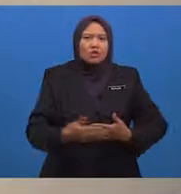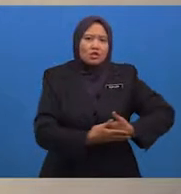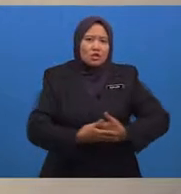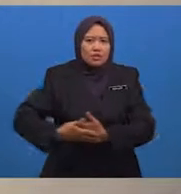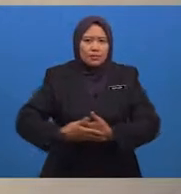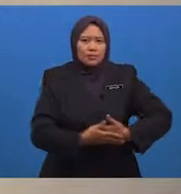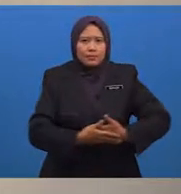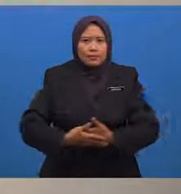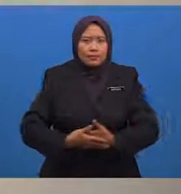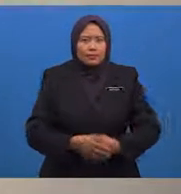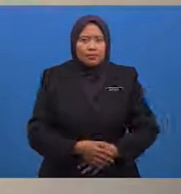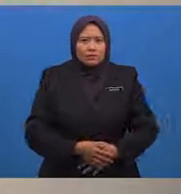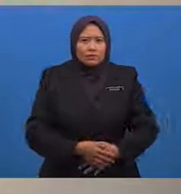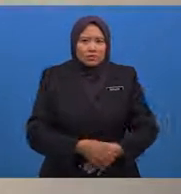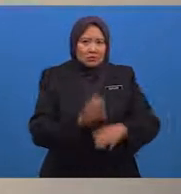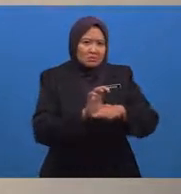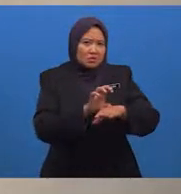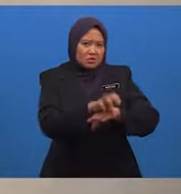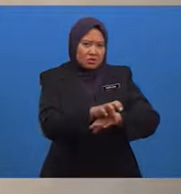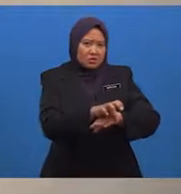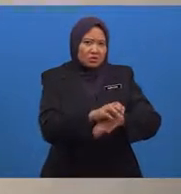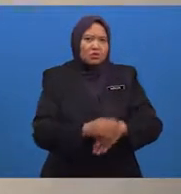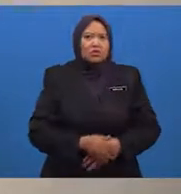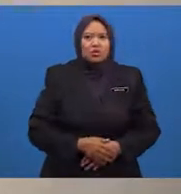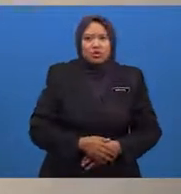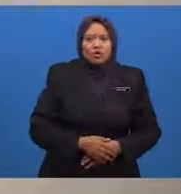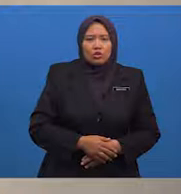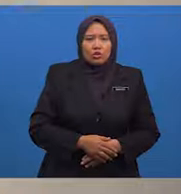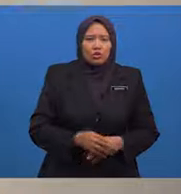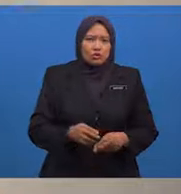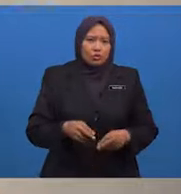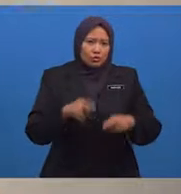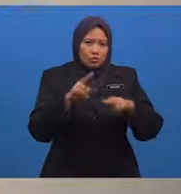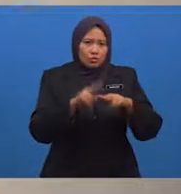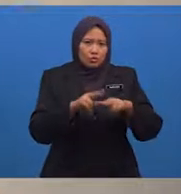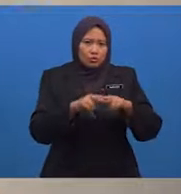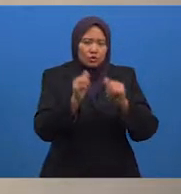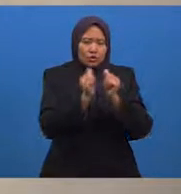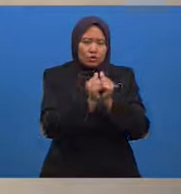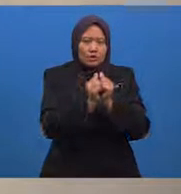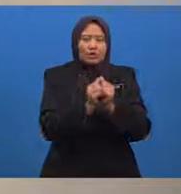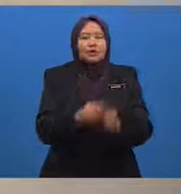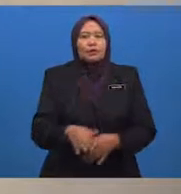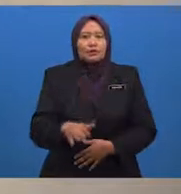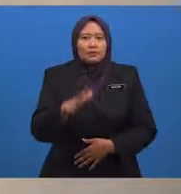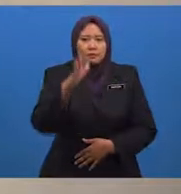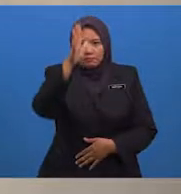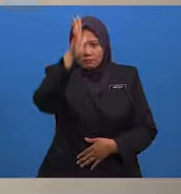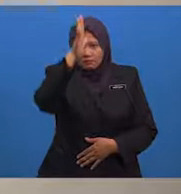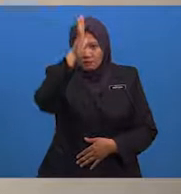terpaksa bergantung hidup dengan bapanya, Pak Ma'en, yang merupakan seorang pesara.